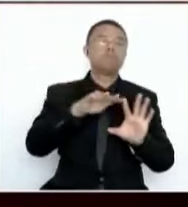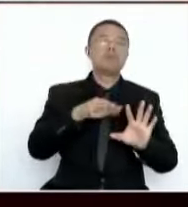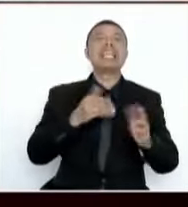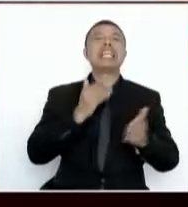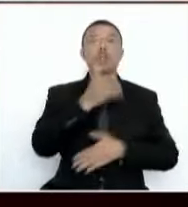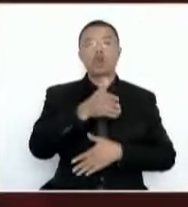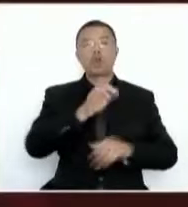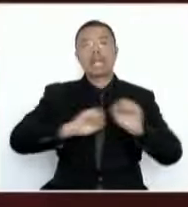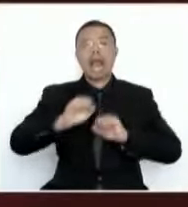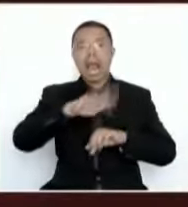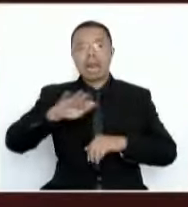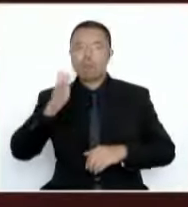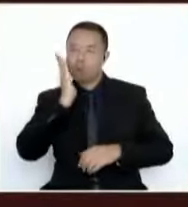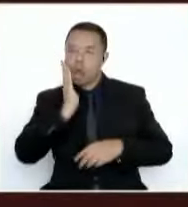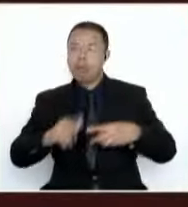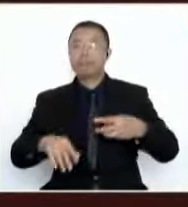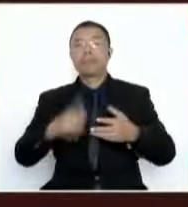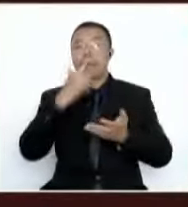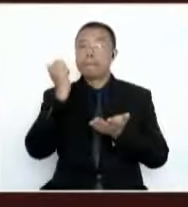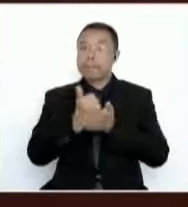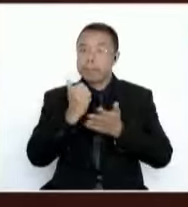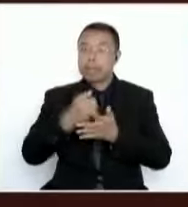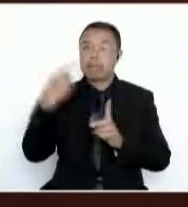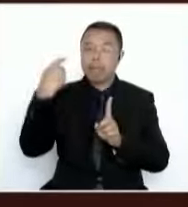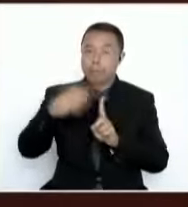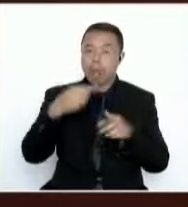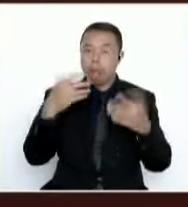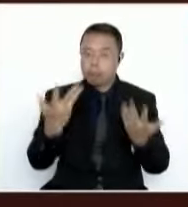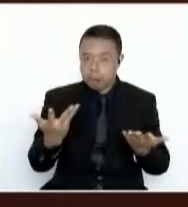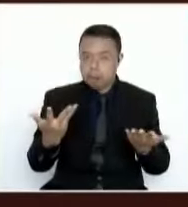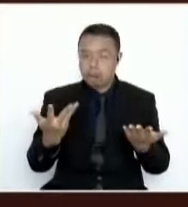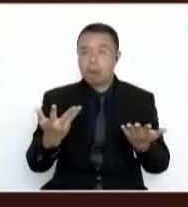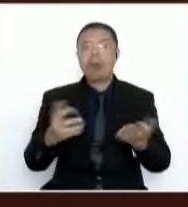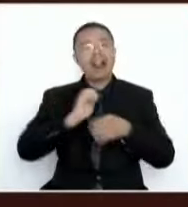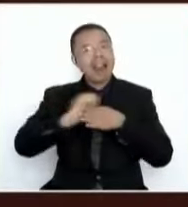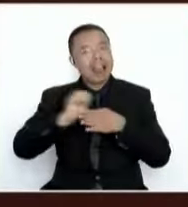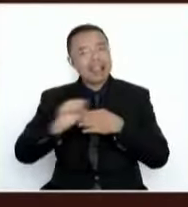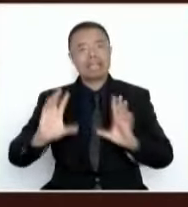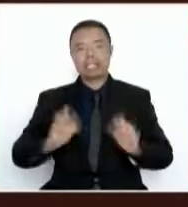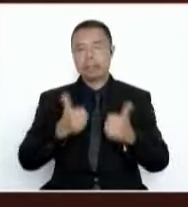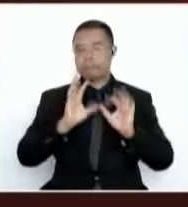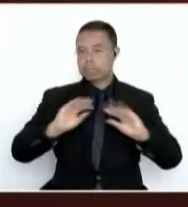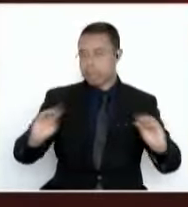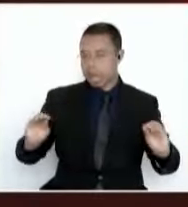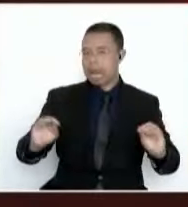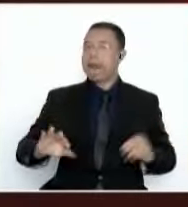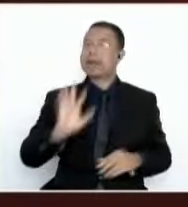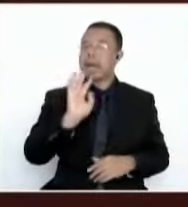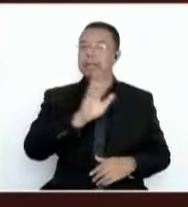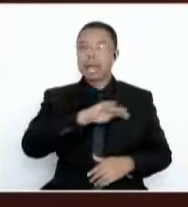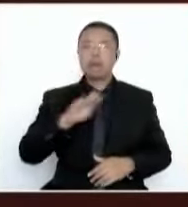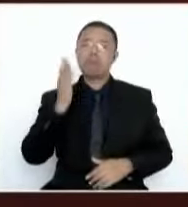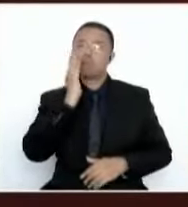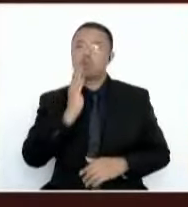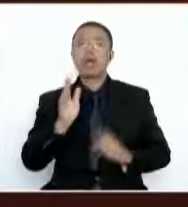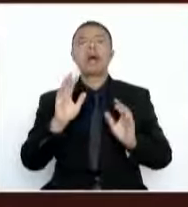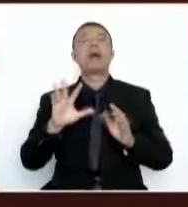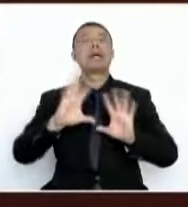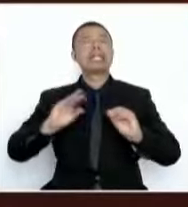merespon gerakan anak-anak muda dan yang lebih penting lagi adalah pelatihan siap kerja dan nanti anak-anak muda akan